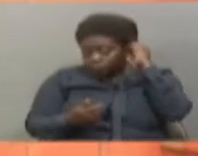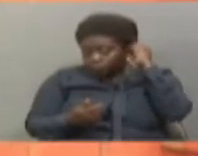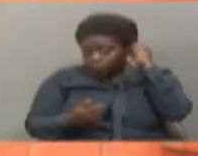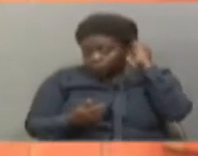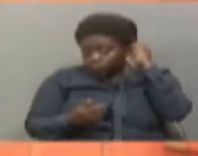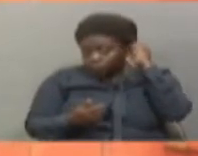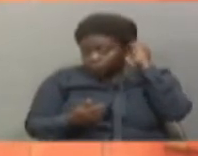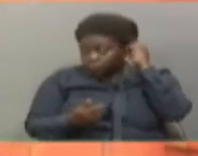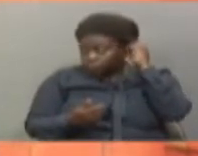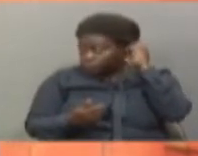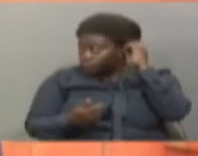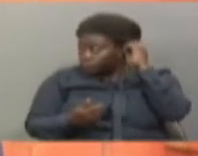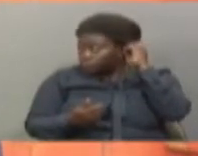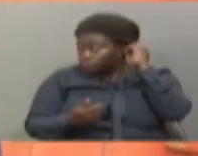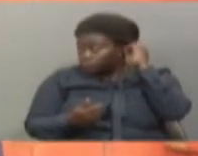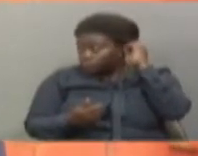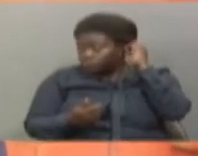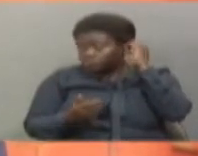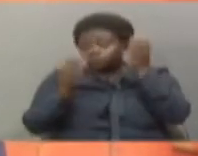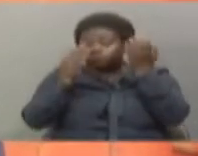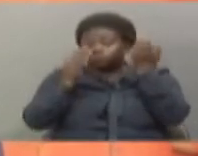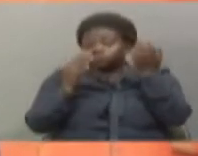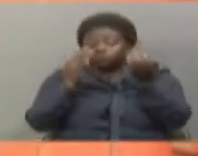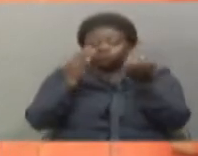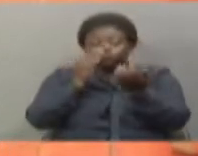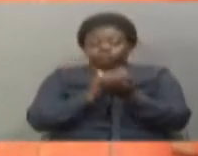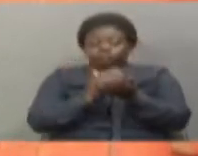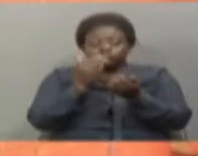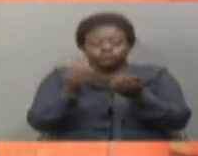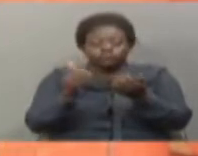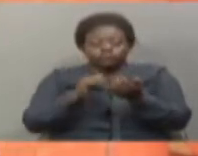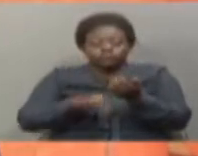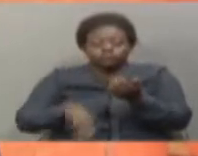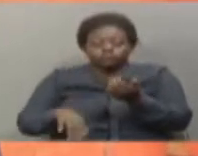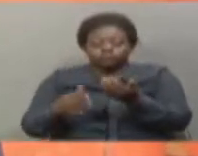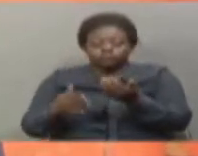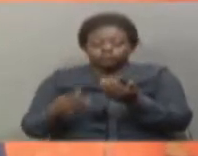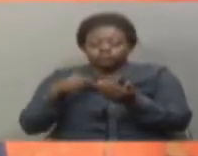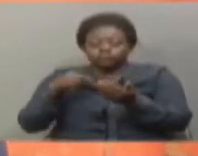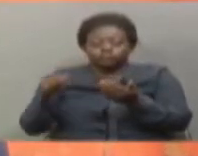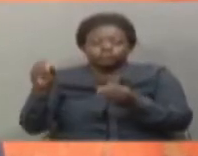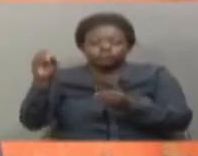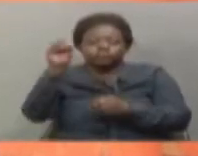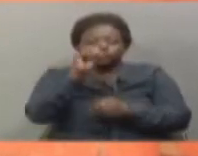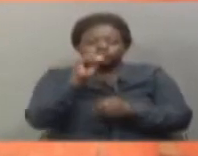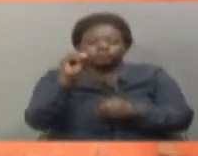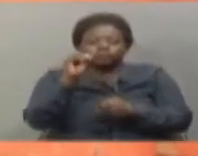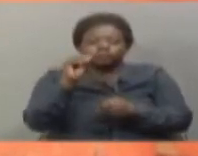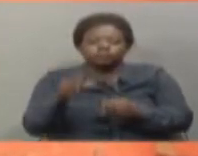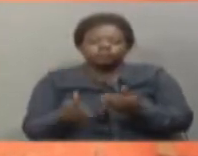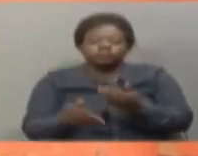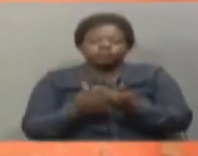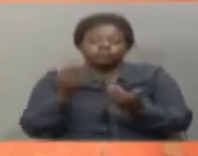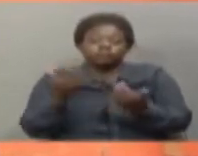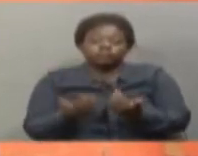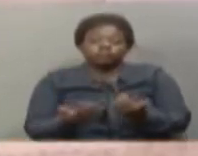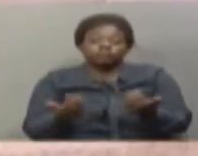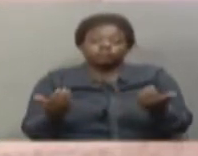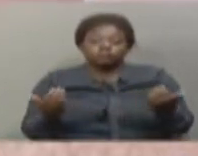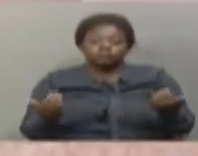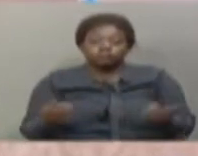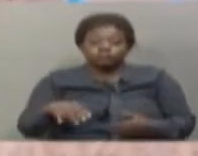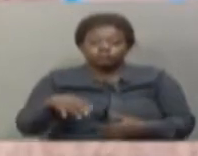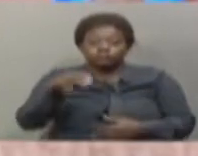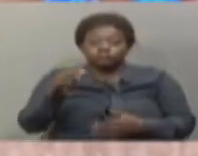Lekerawo okuleka abaana emabega naye tubabasikatidde emabega tugende tubanoonye bakuze mu mpisa.